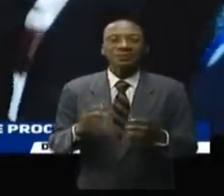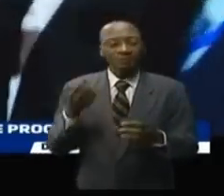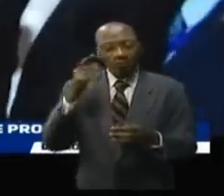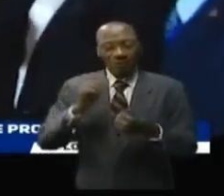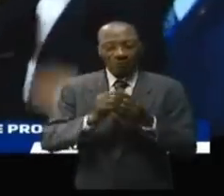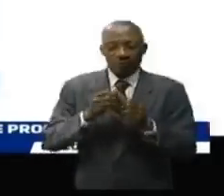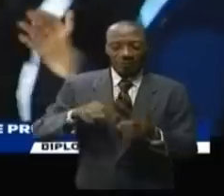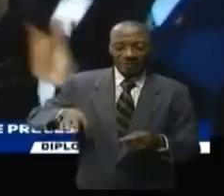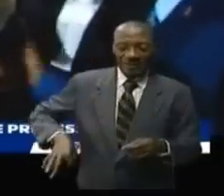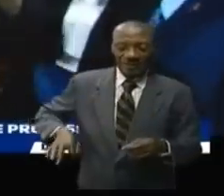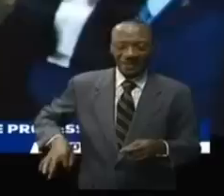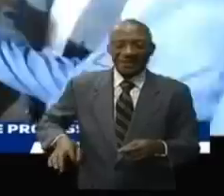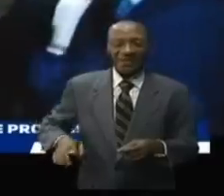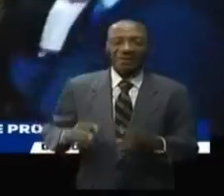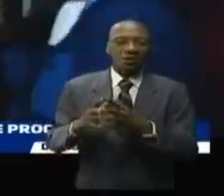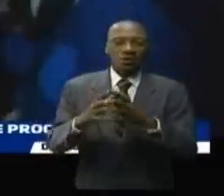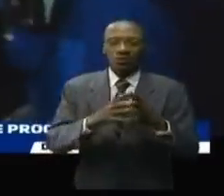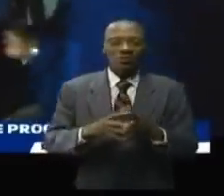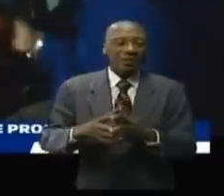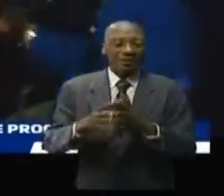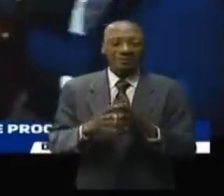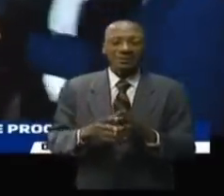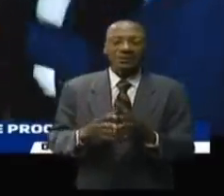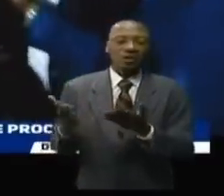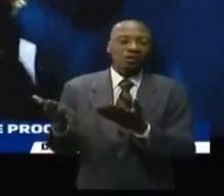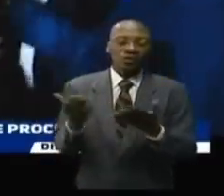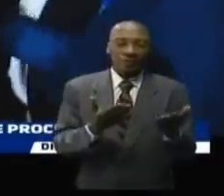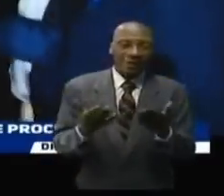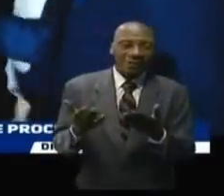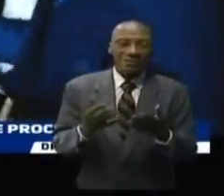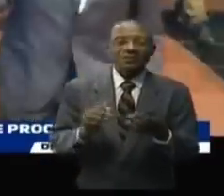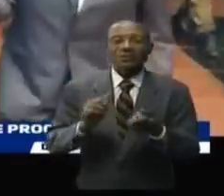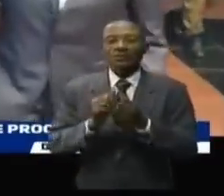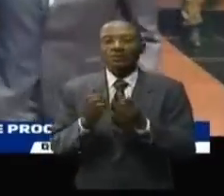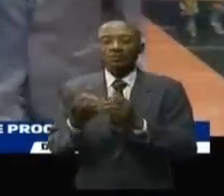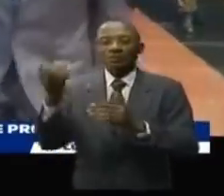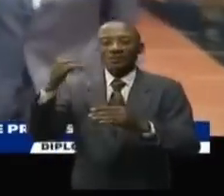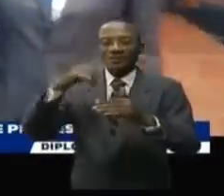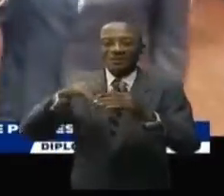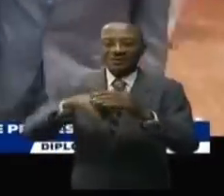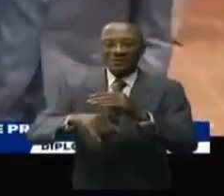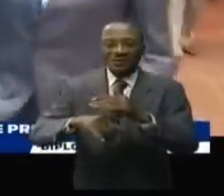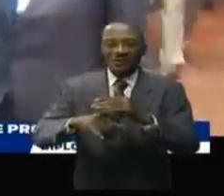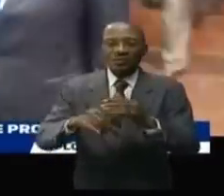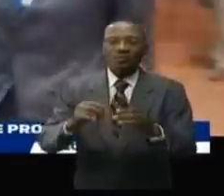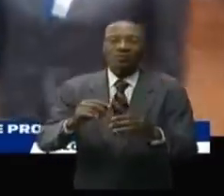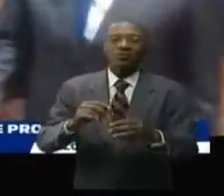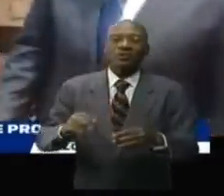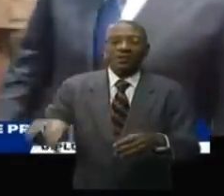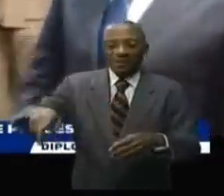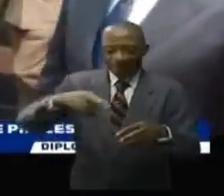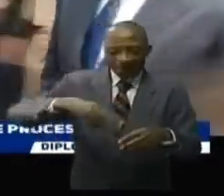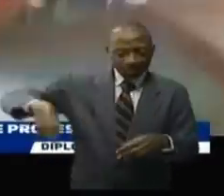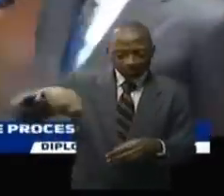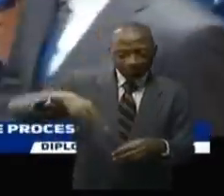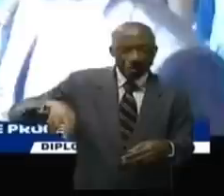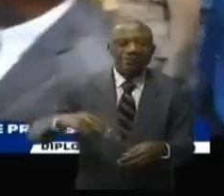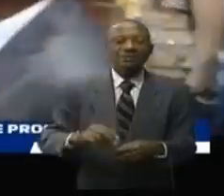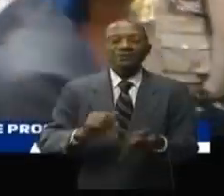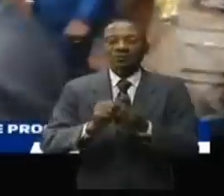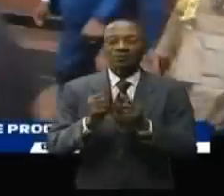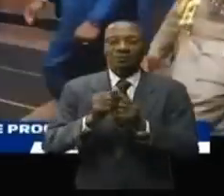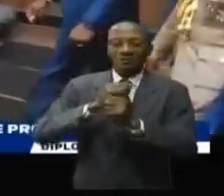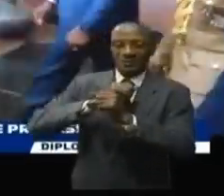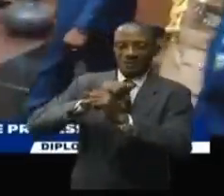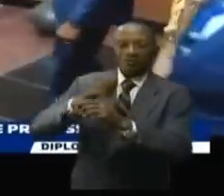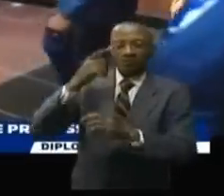les commerces et les investissements, l'intégration régionale, ainsi que la situation sécuritaire dans la partie est de